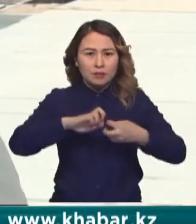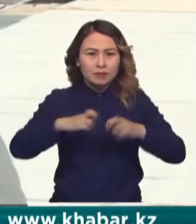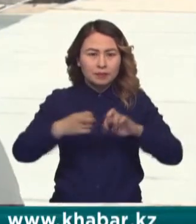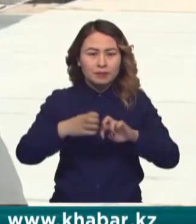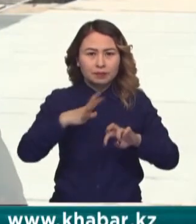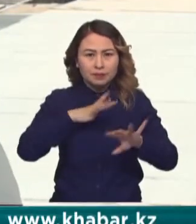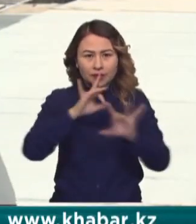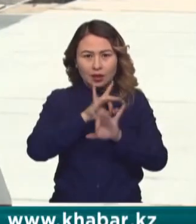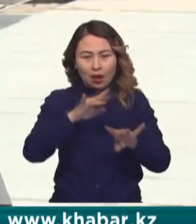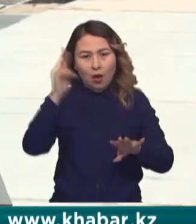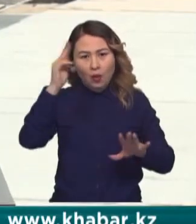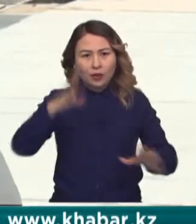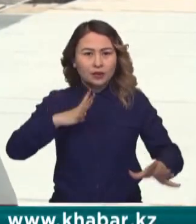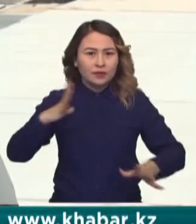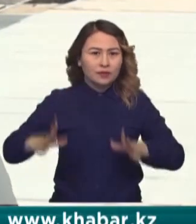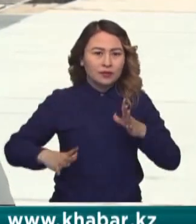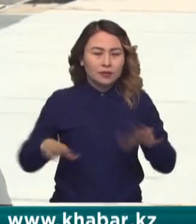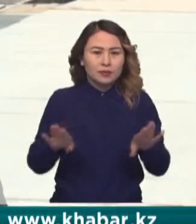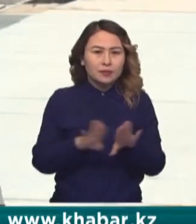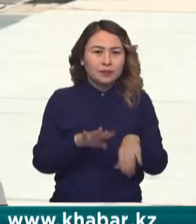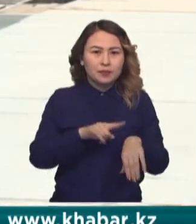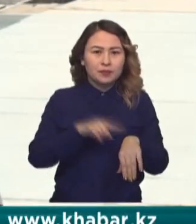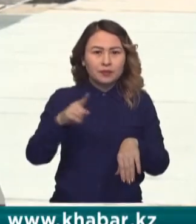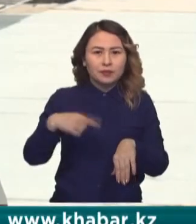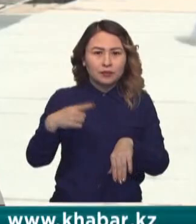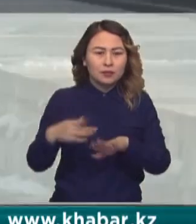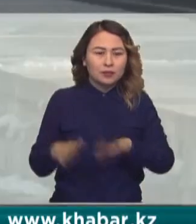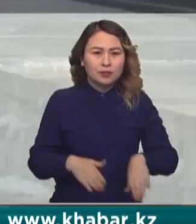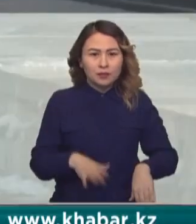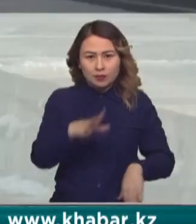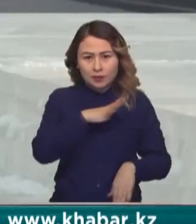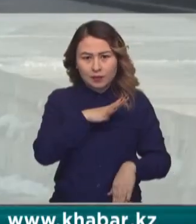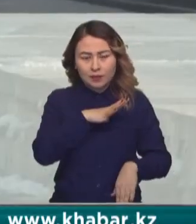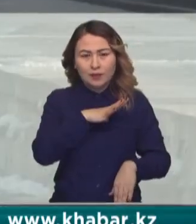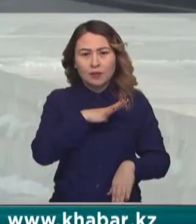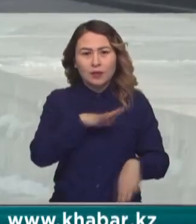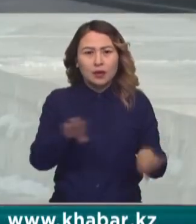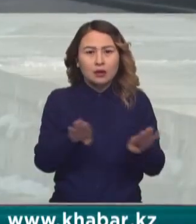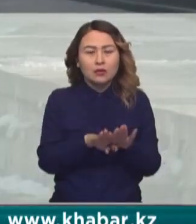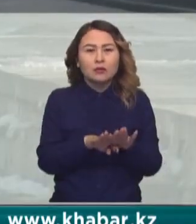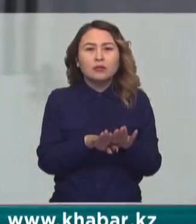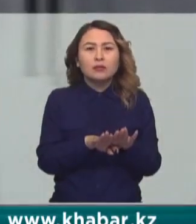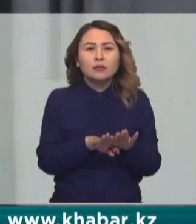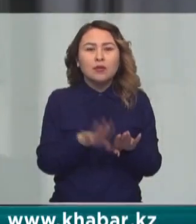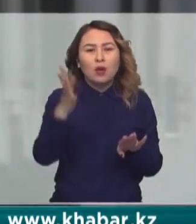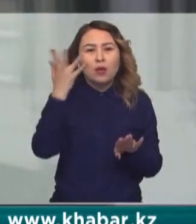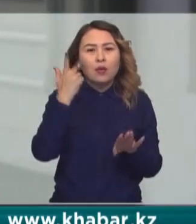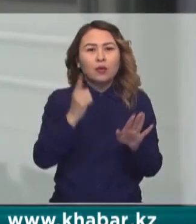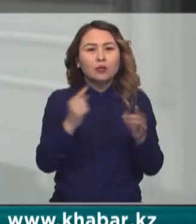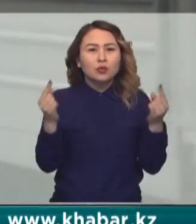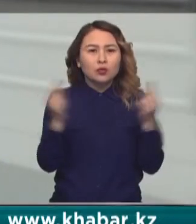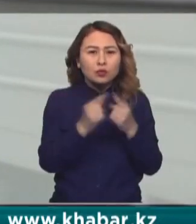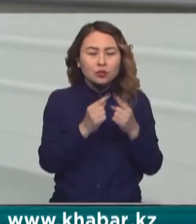өтті. Ал оқу жаттығу жиыны осыдан бір сағат бұрын аяқталған болатын тұғын. Мұнда яғни іс-шара кезінде